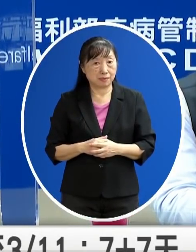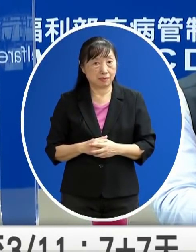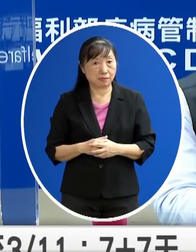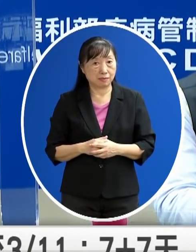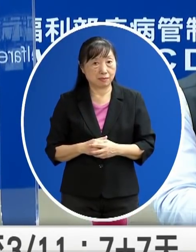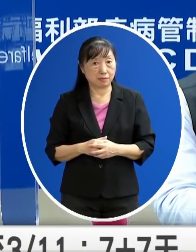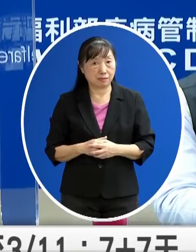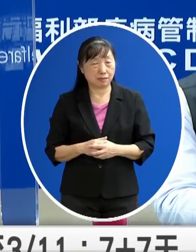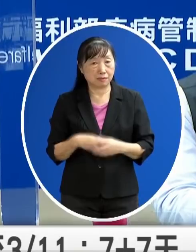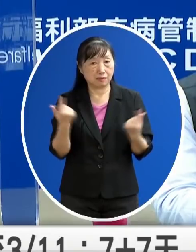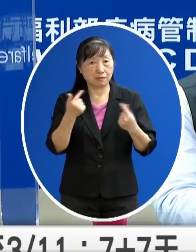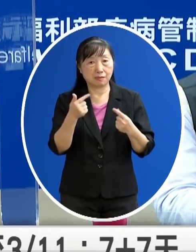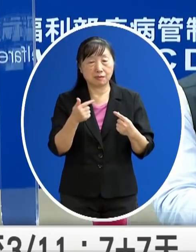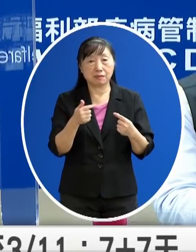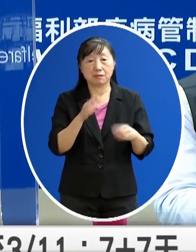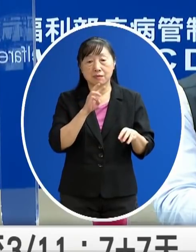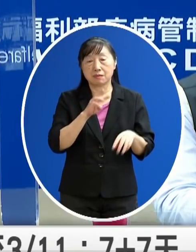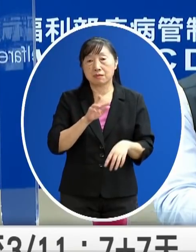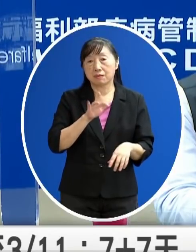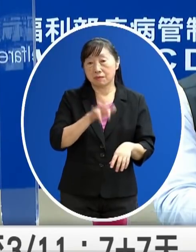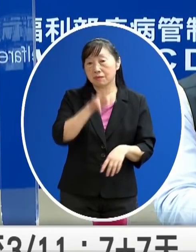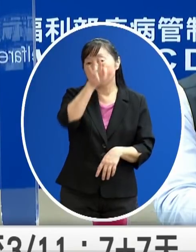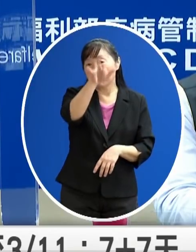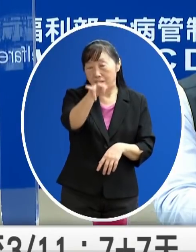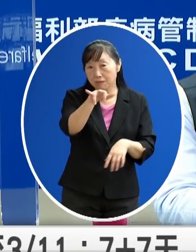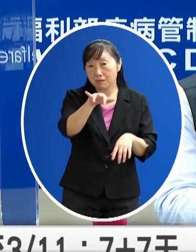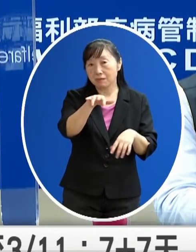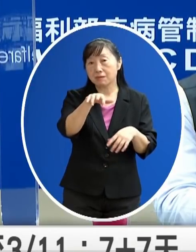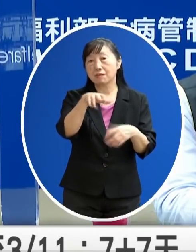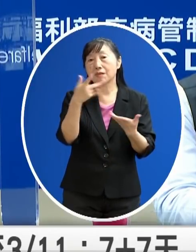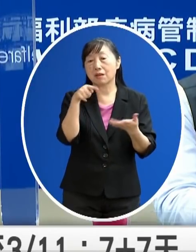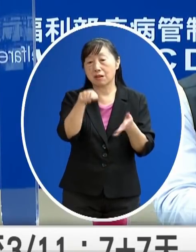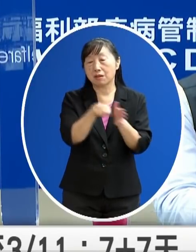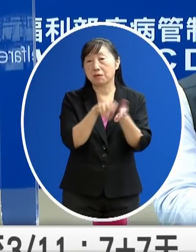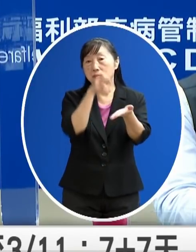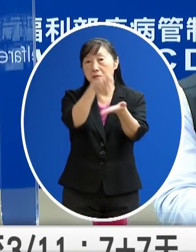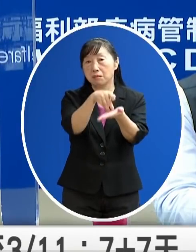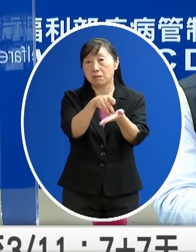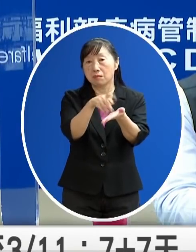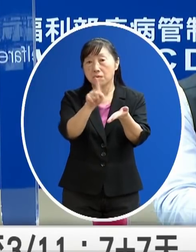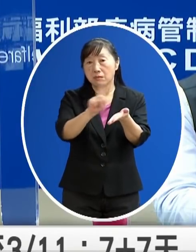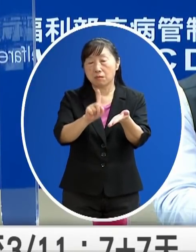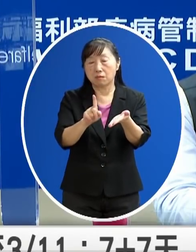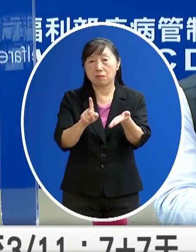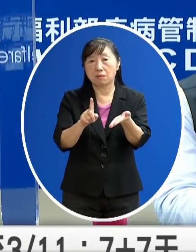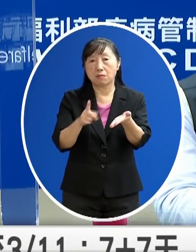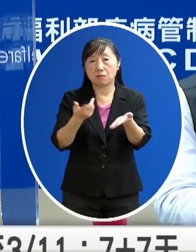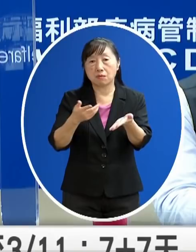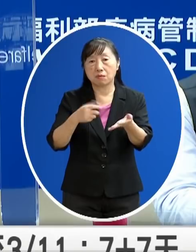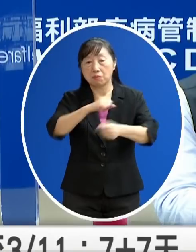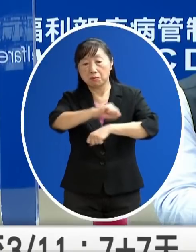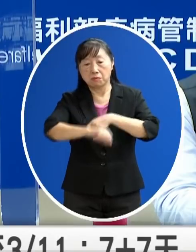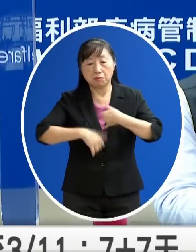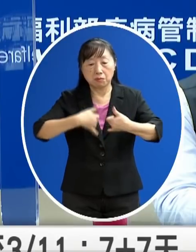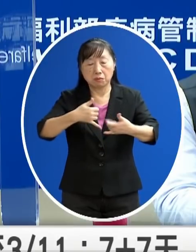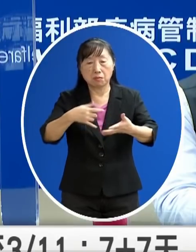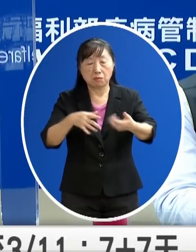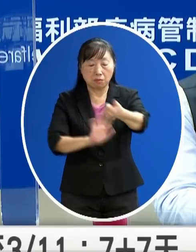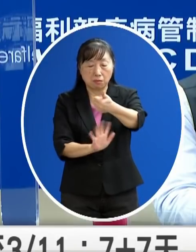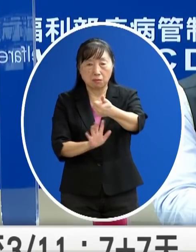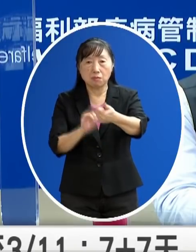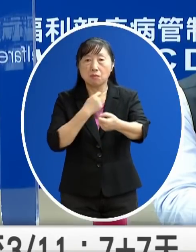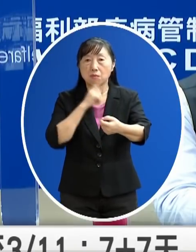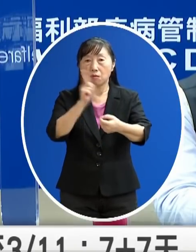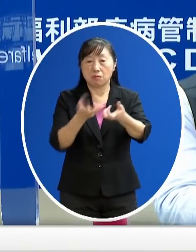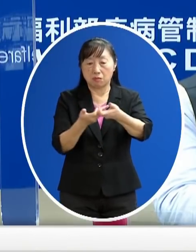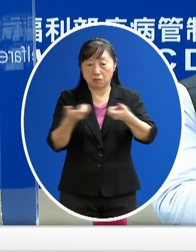不管是在从出国报到的时候，那怎么样在报到的动线跟这些组员怎么样做